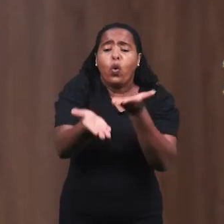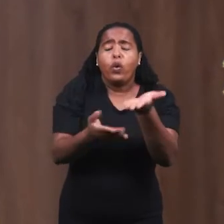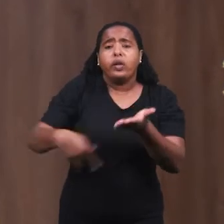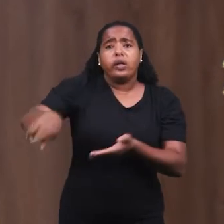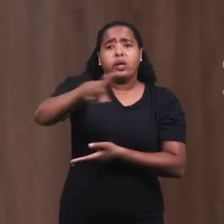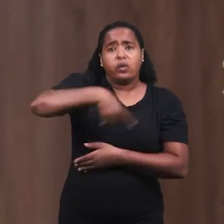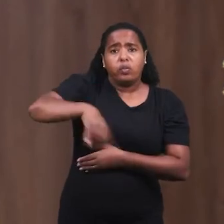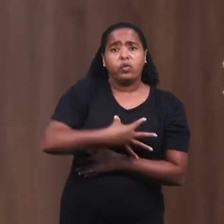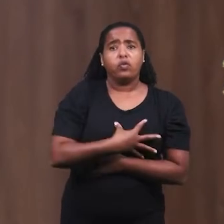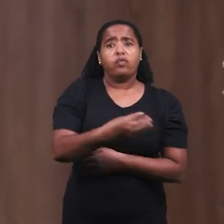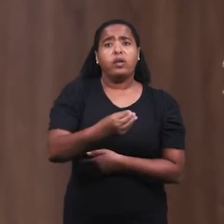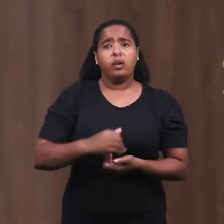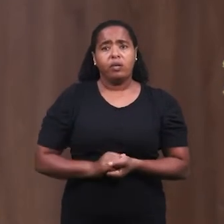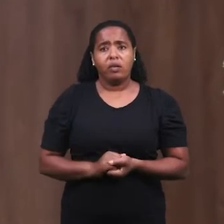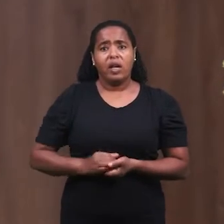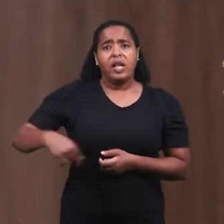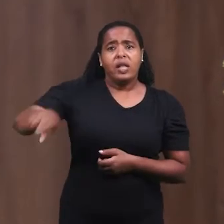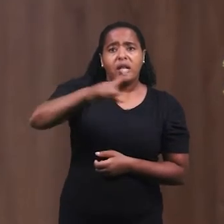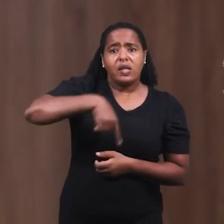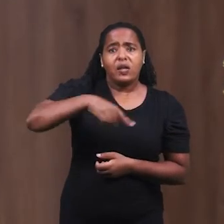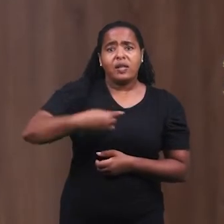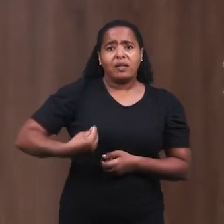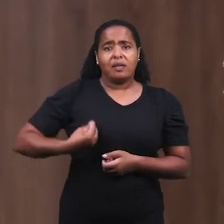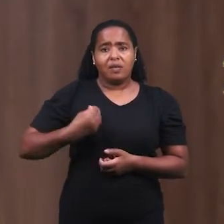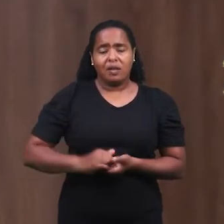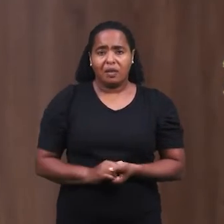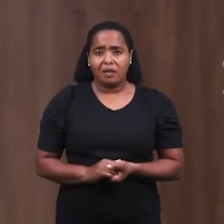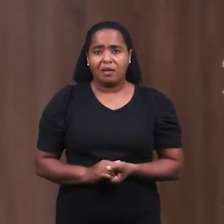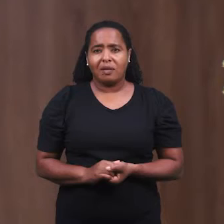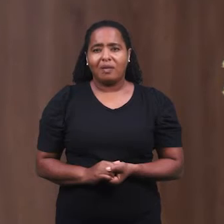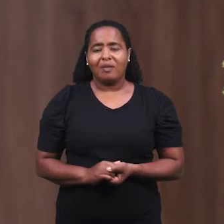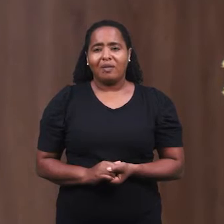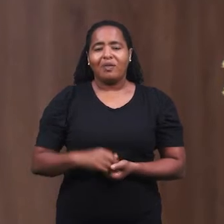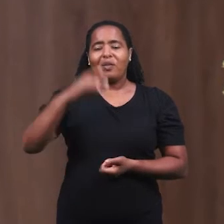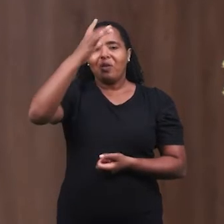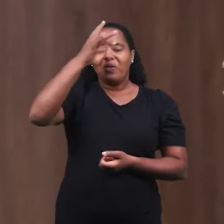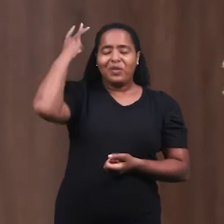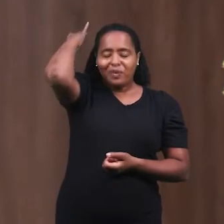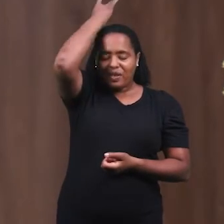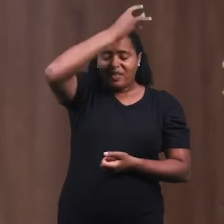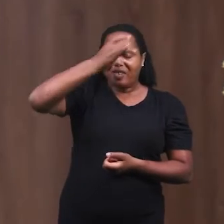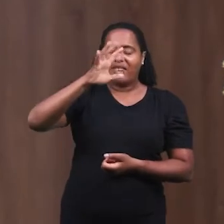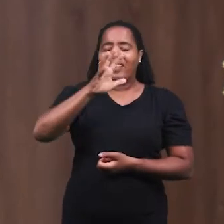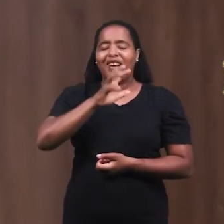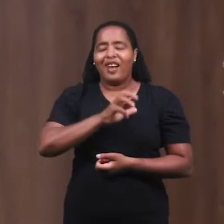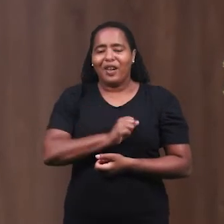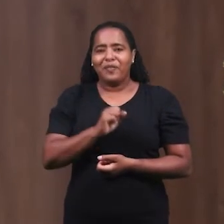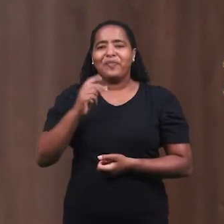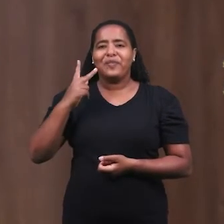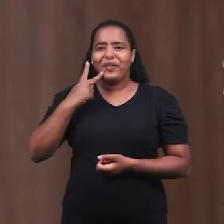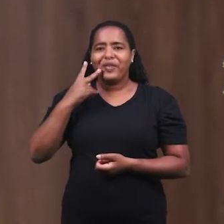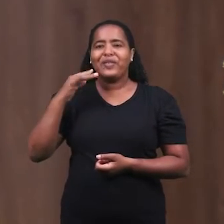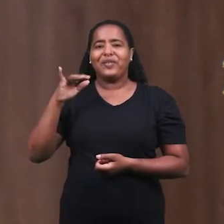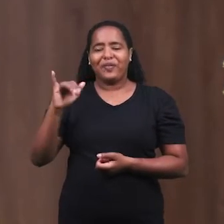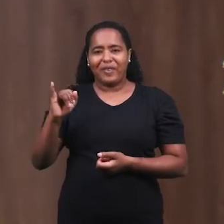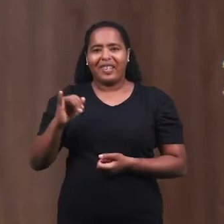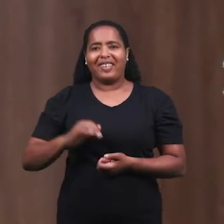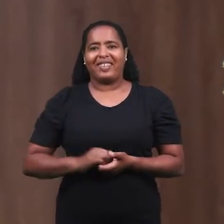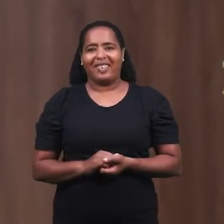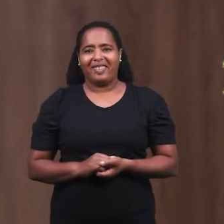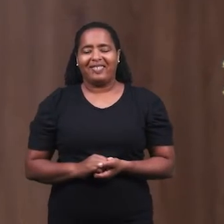он позаботился о нас, чтобы окружал нас своей заботой. Дух Святой, он друг